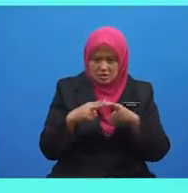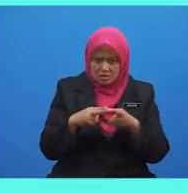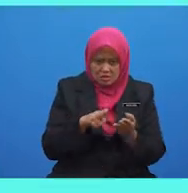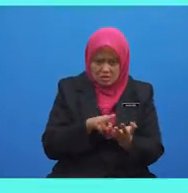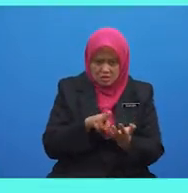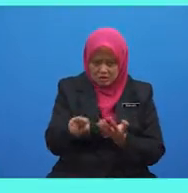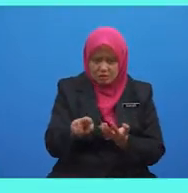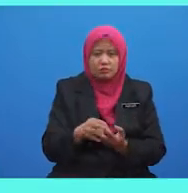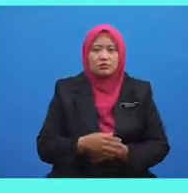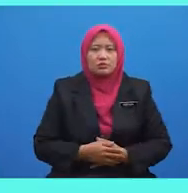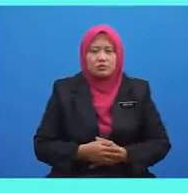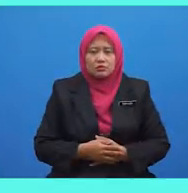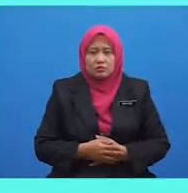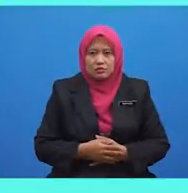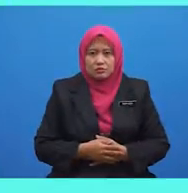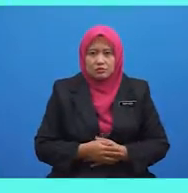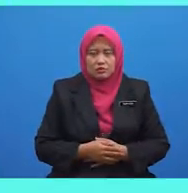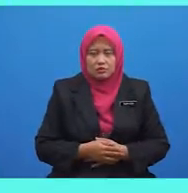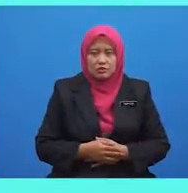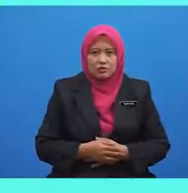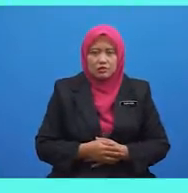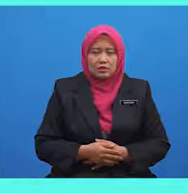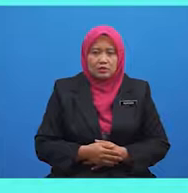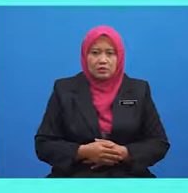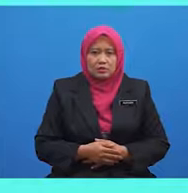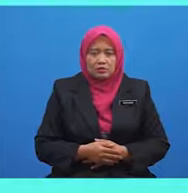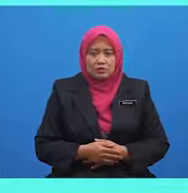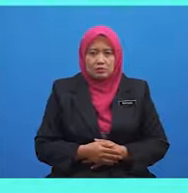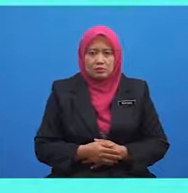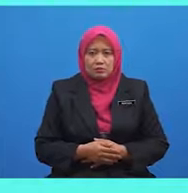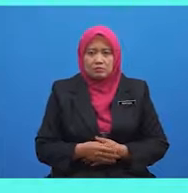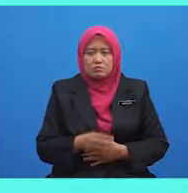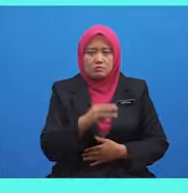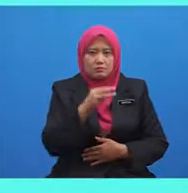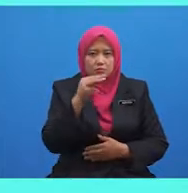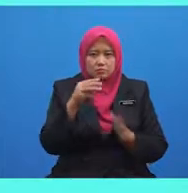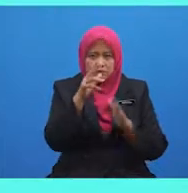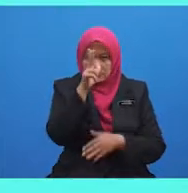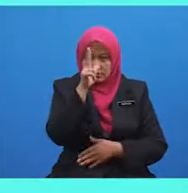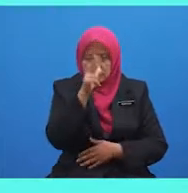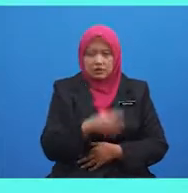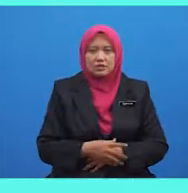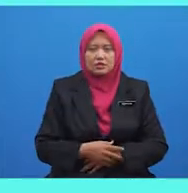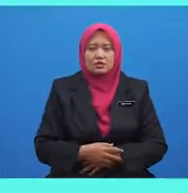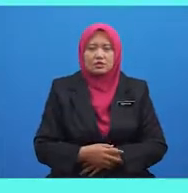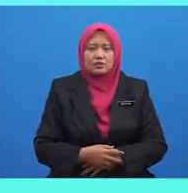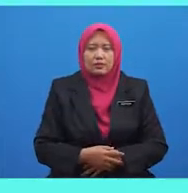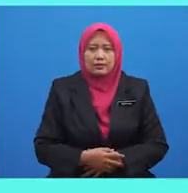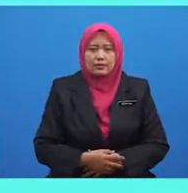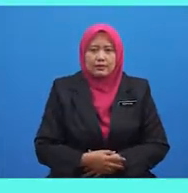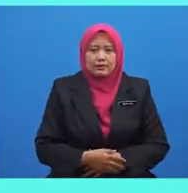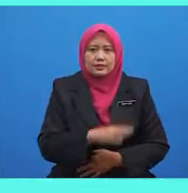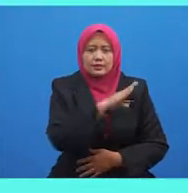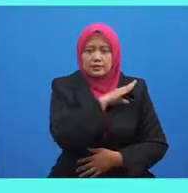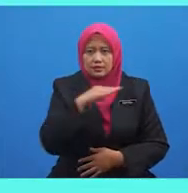dengan menyebarkan agama Kristian. Seterusnya, Portugis juga ingin menghapuskan kerajaan Islam yang